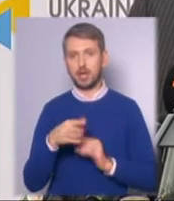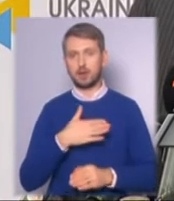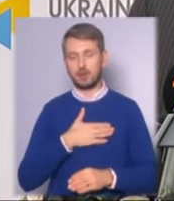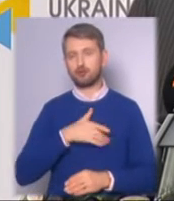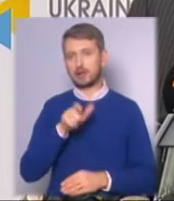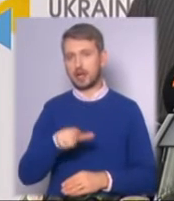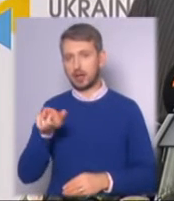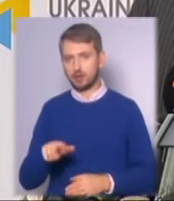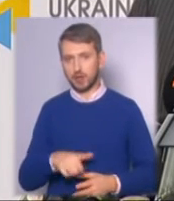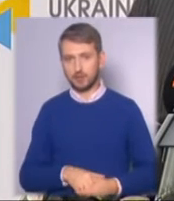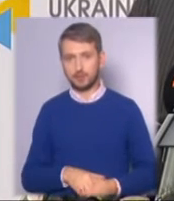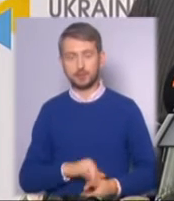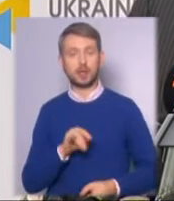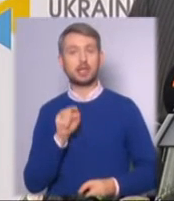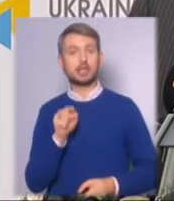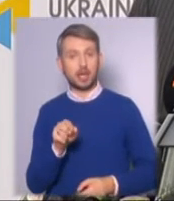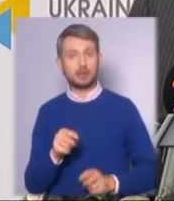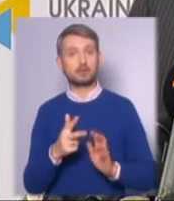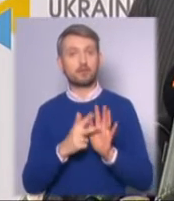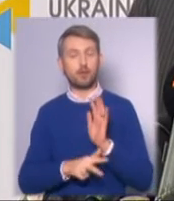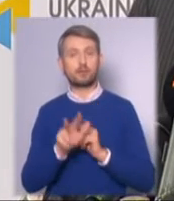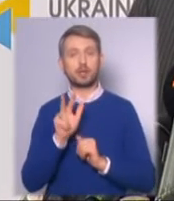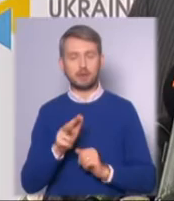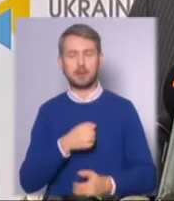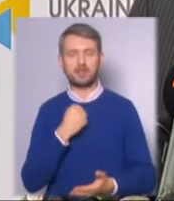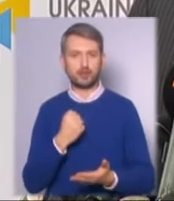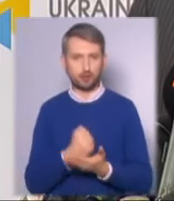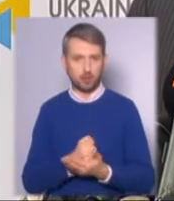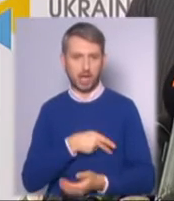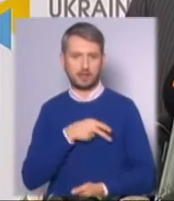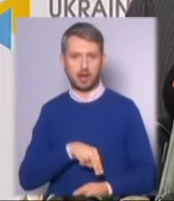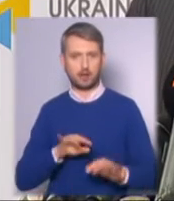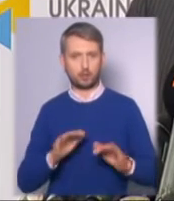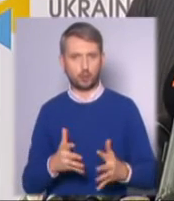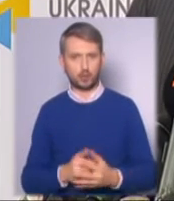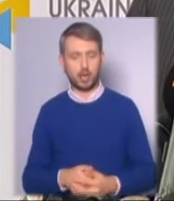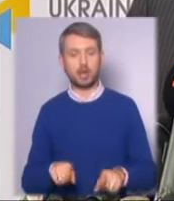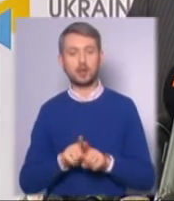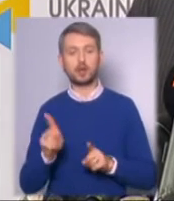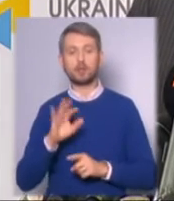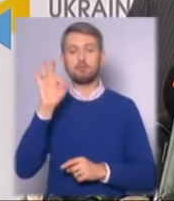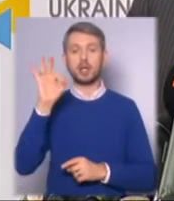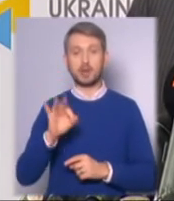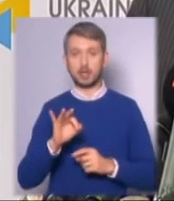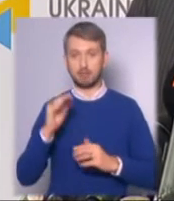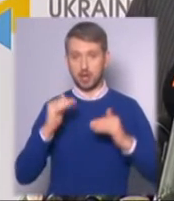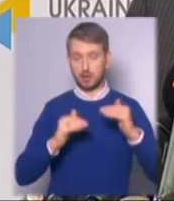сограждан. Из этих 83 подтвержденных летальных случаев. Так что в процентном соотношении